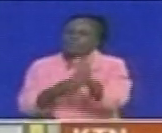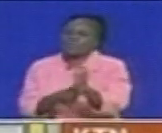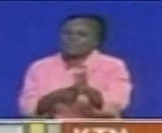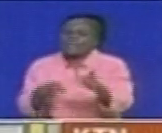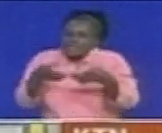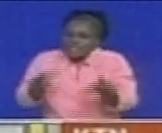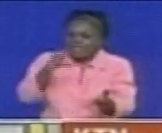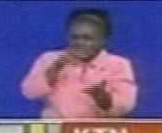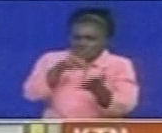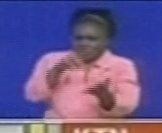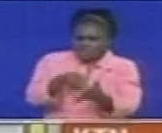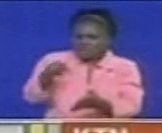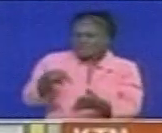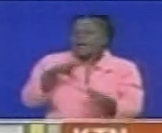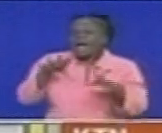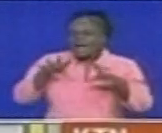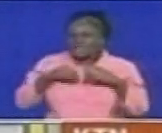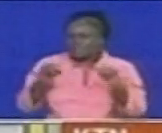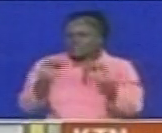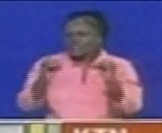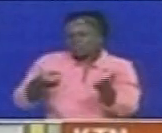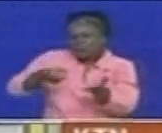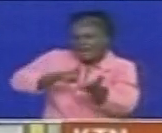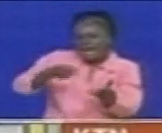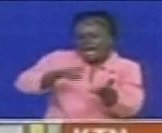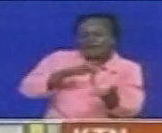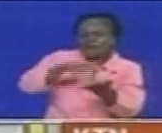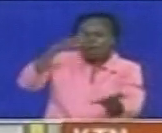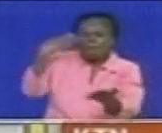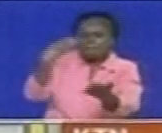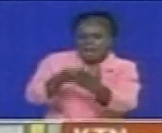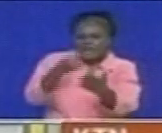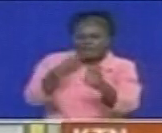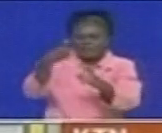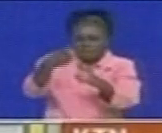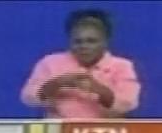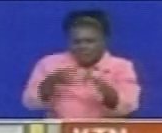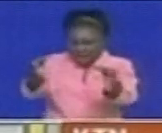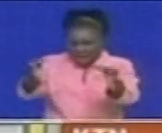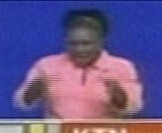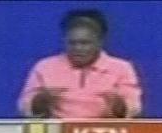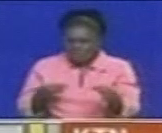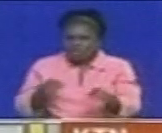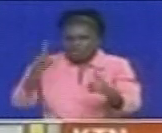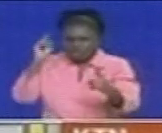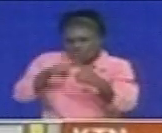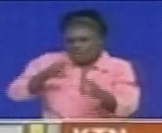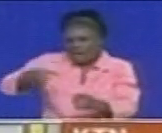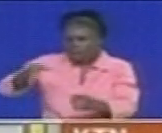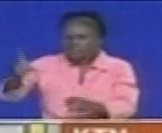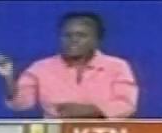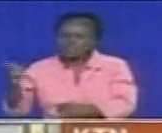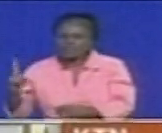hili, Sonko alisema atapinga kuongezwa kwa fedha zozote zile kutoka kwa hazina kuu hadi kwa serikali ya kaunti ya Nairobi. Kwa upande